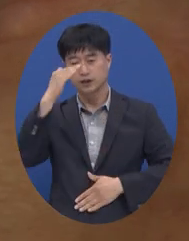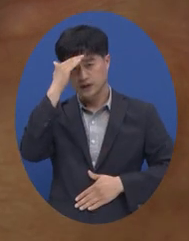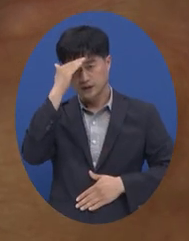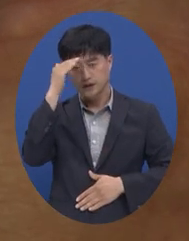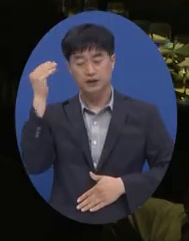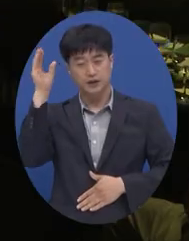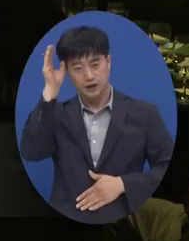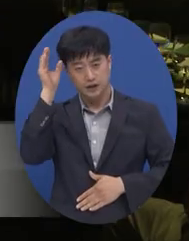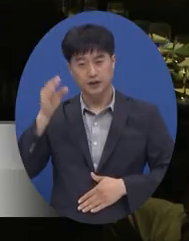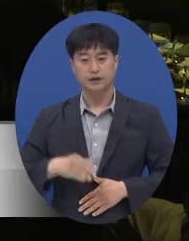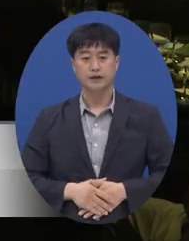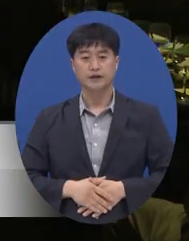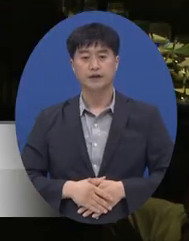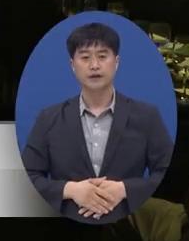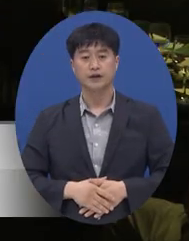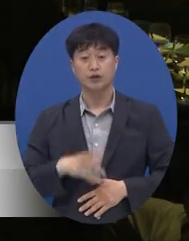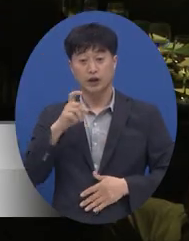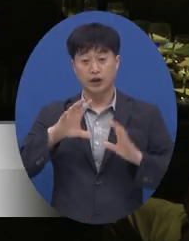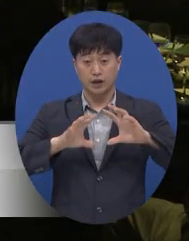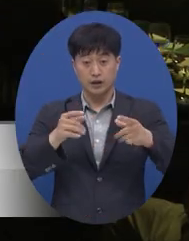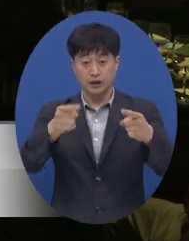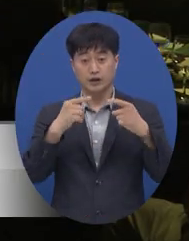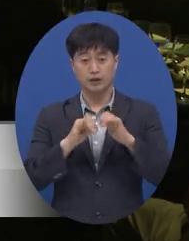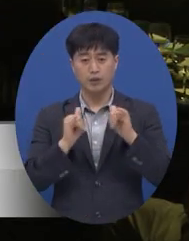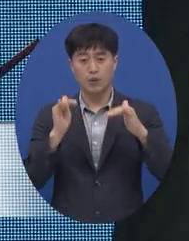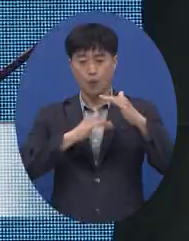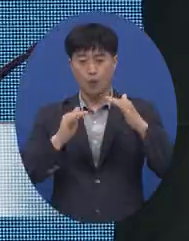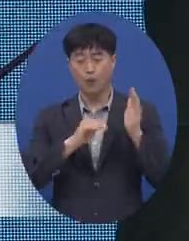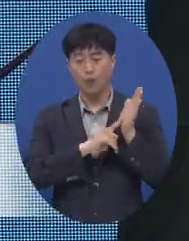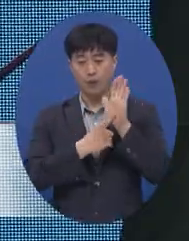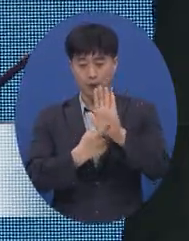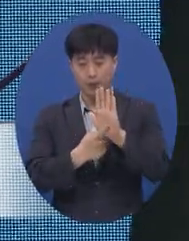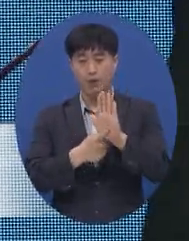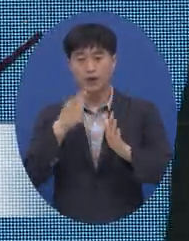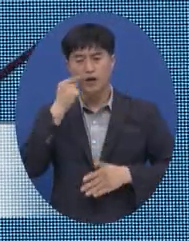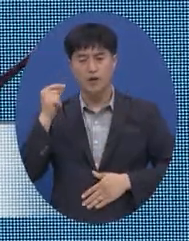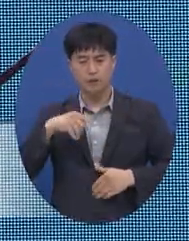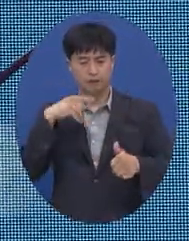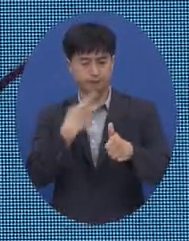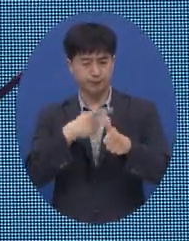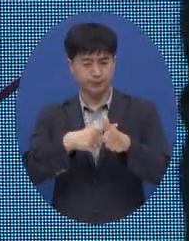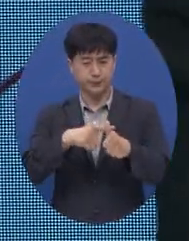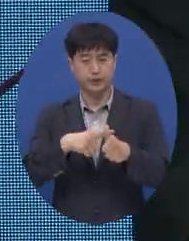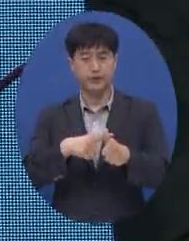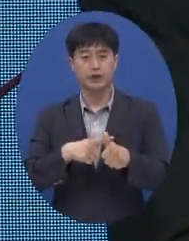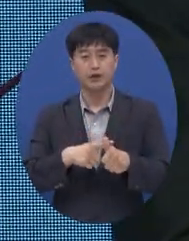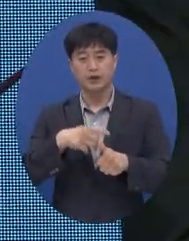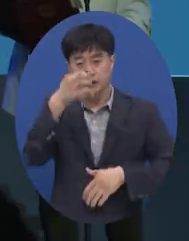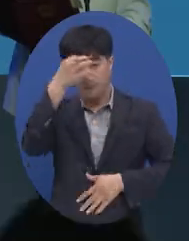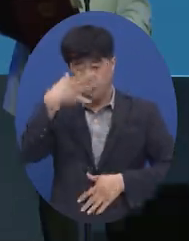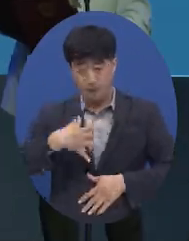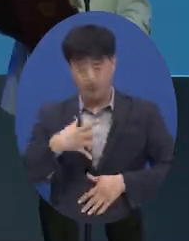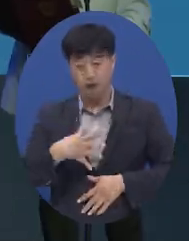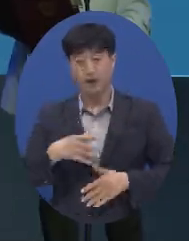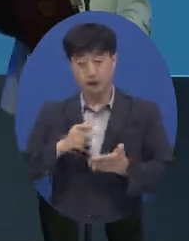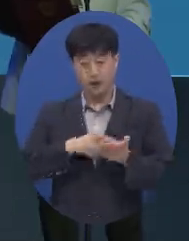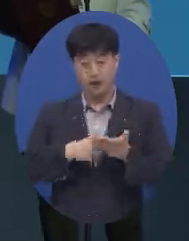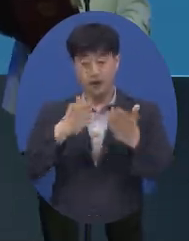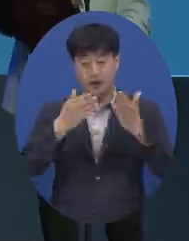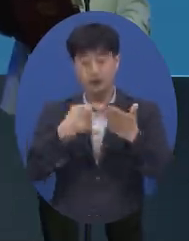말했습니다. 11개국 참가자들은 공동 발표문을 통해 일본을 강력 규탄하고 사죄와 배상을 받아내기